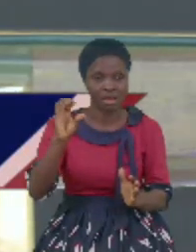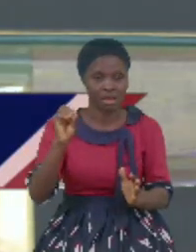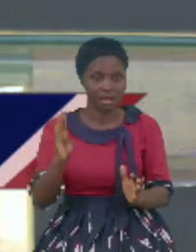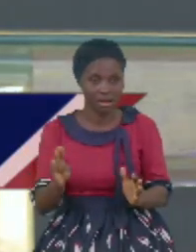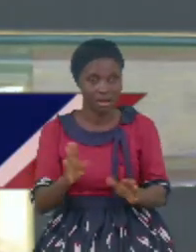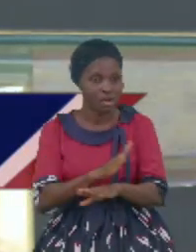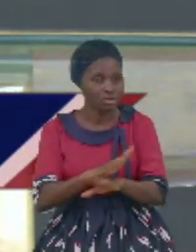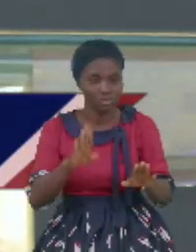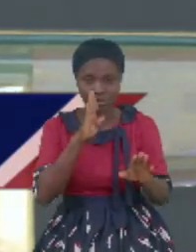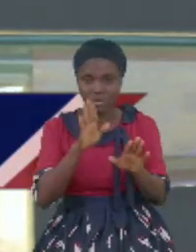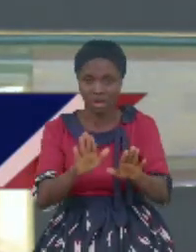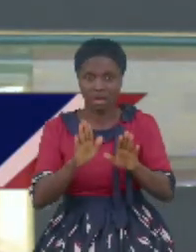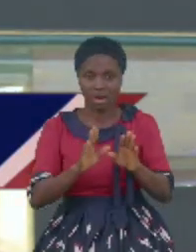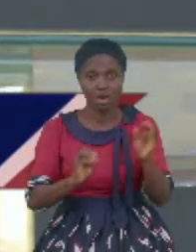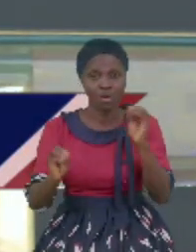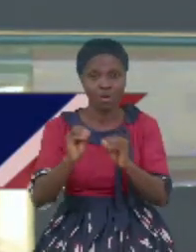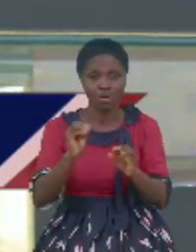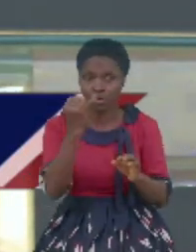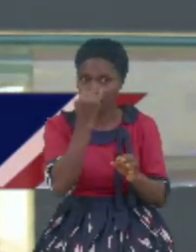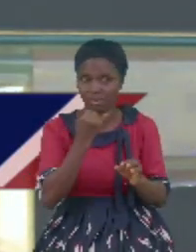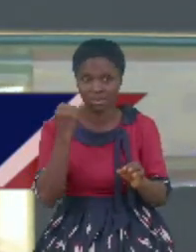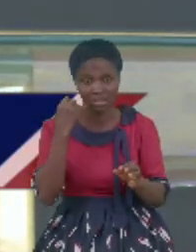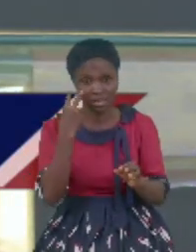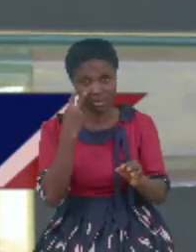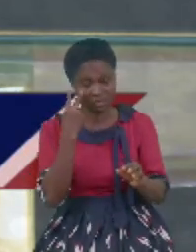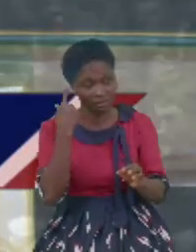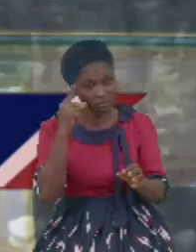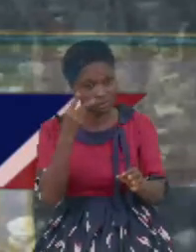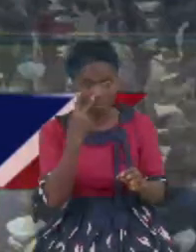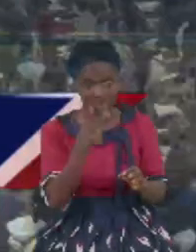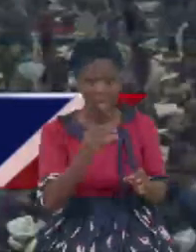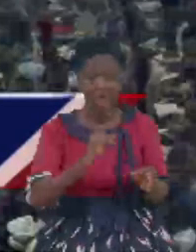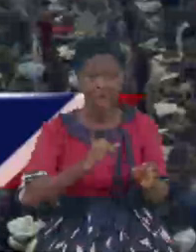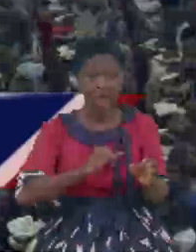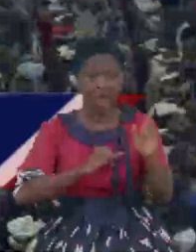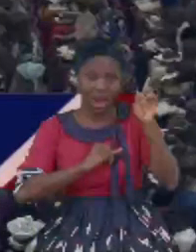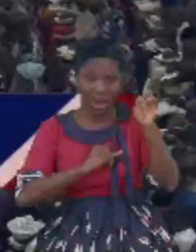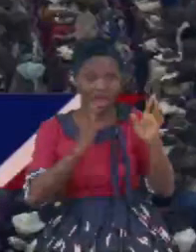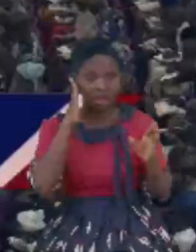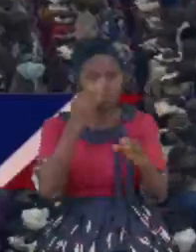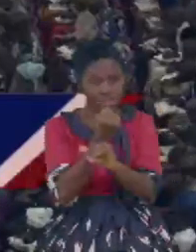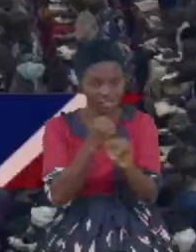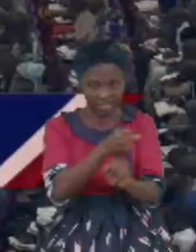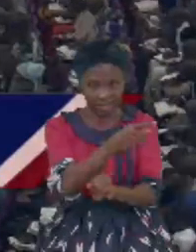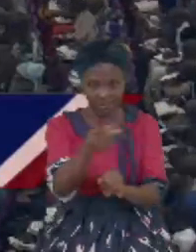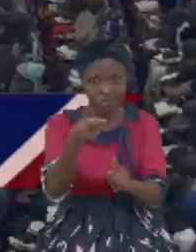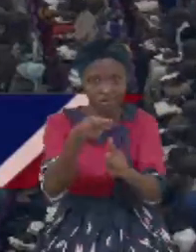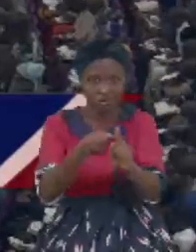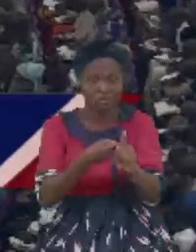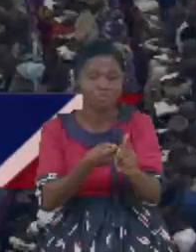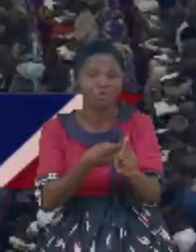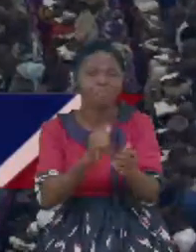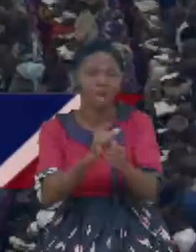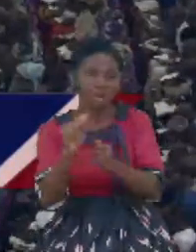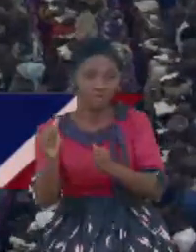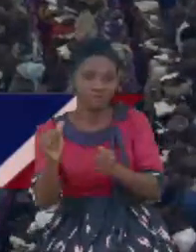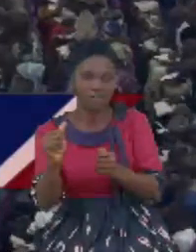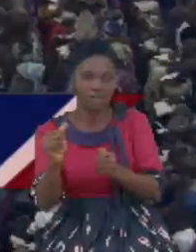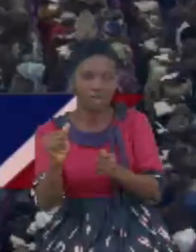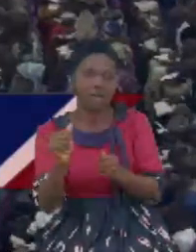ne t'effraie pas, Israël, car je te délivrerai de la terre lointaine. Je